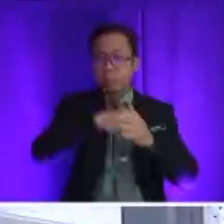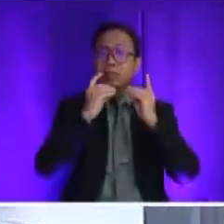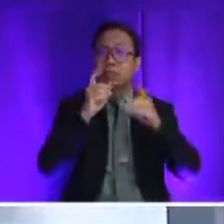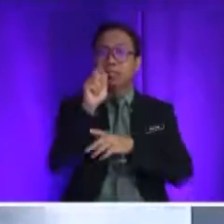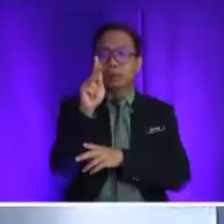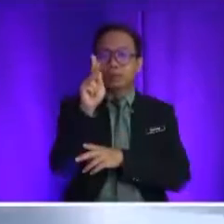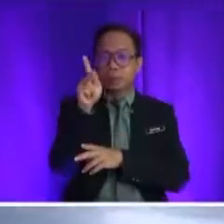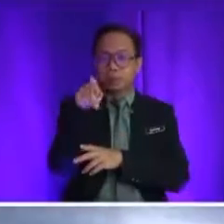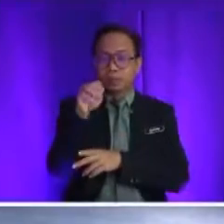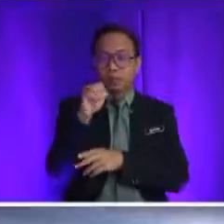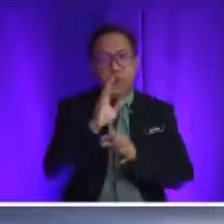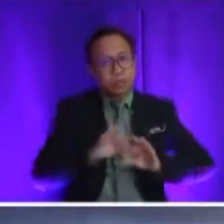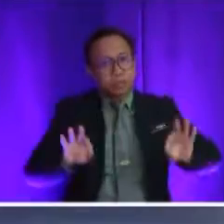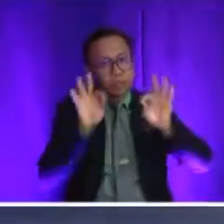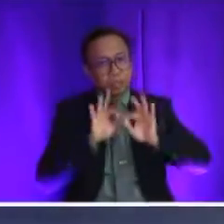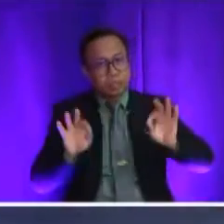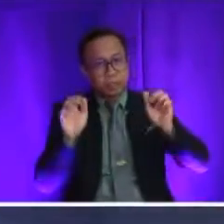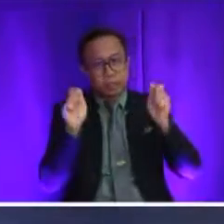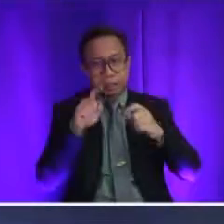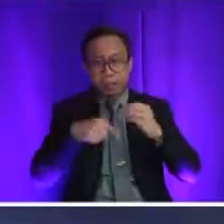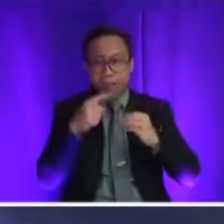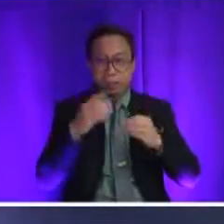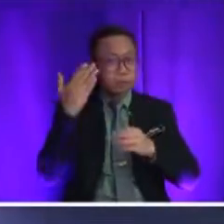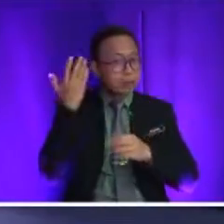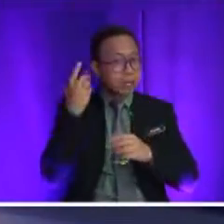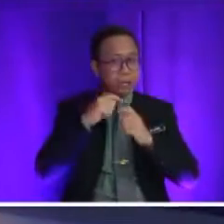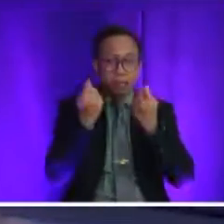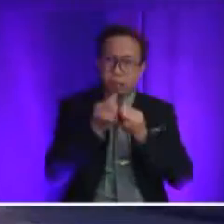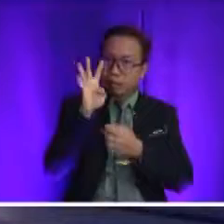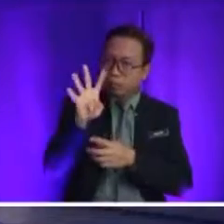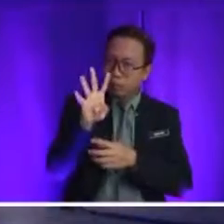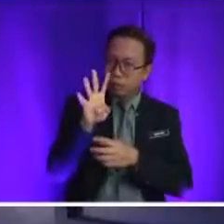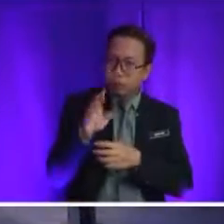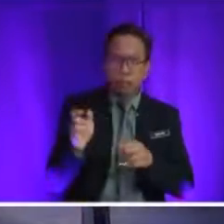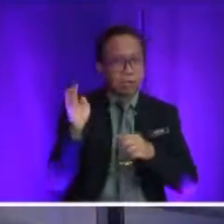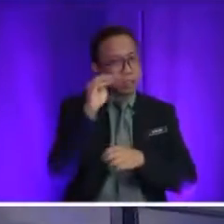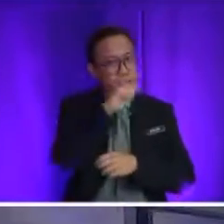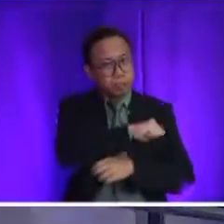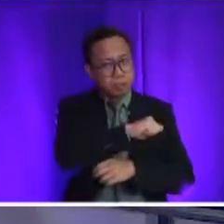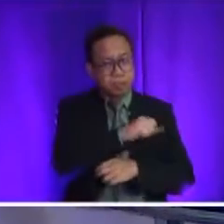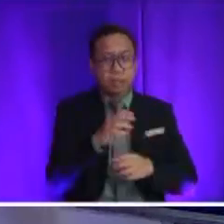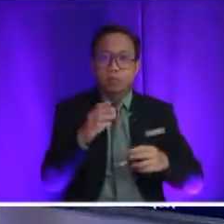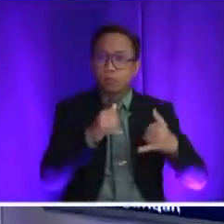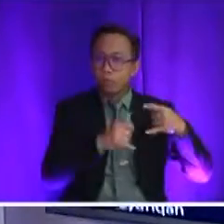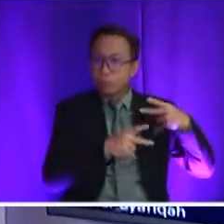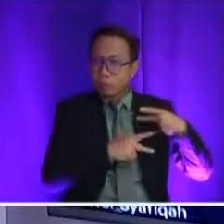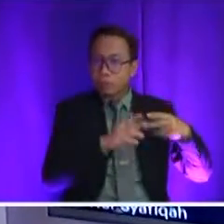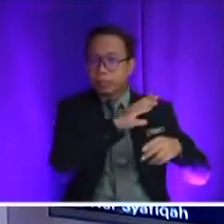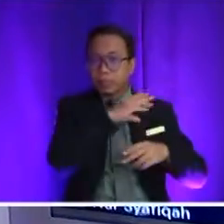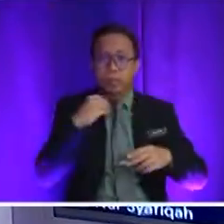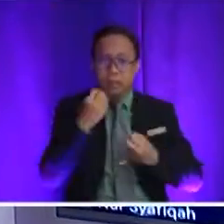bkpm hal ini kita nak cerita pasal sejarah tingkatan 4 yaitu berkaitan dengan ancaman komunis dan penyisiran